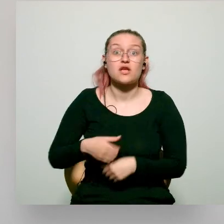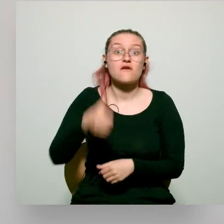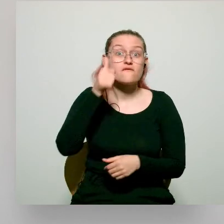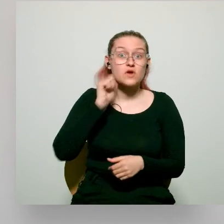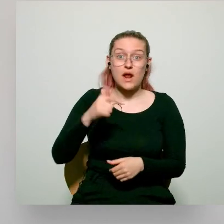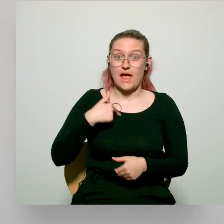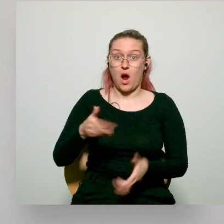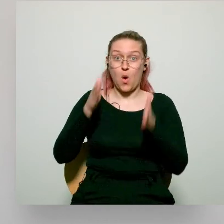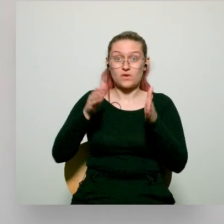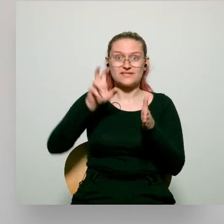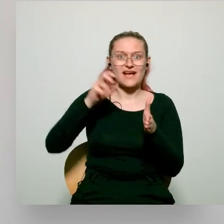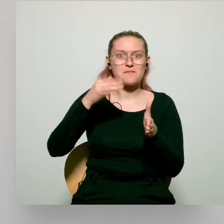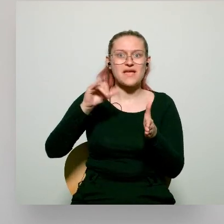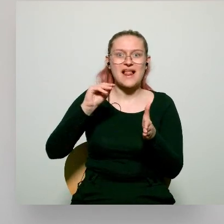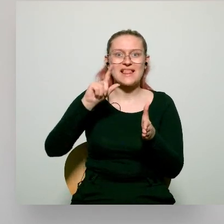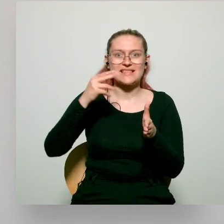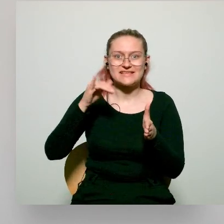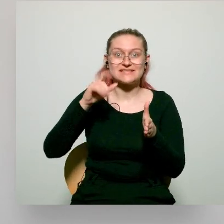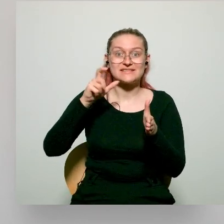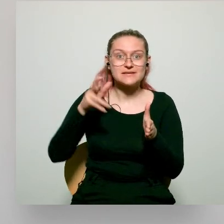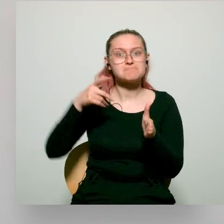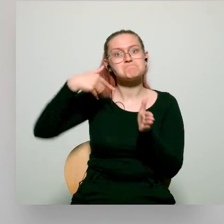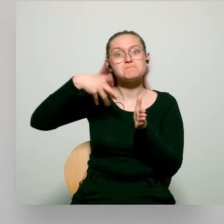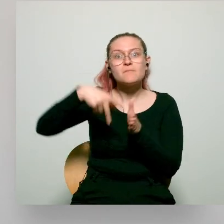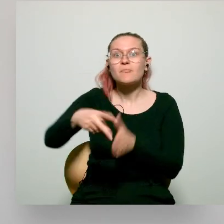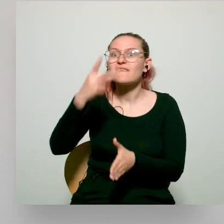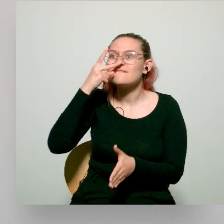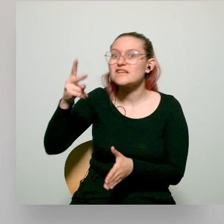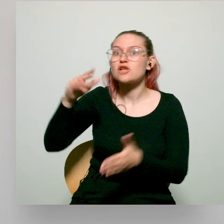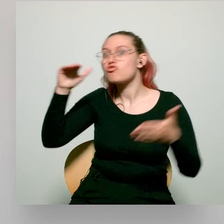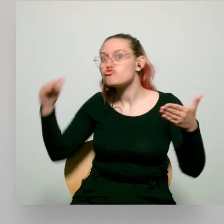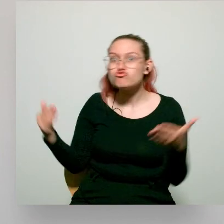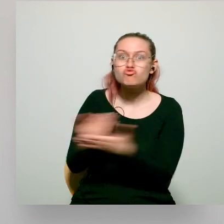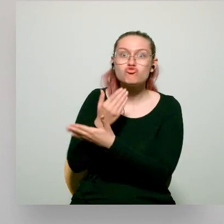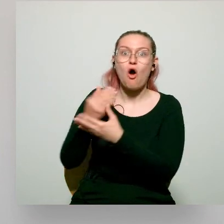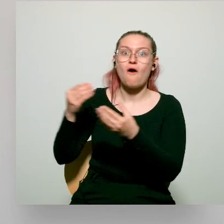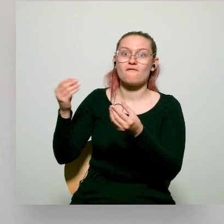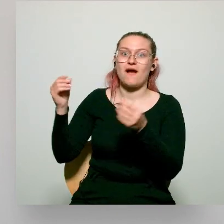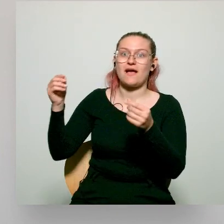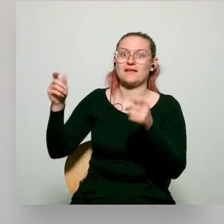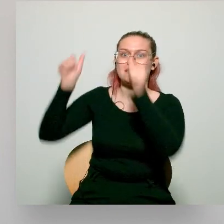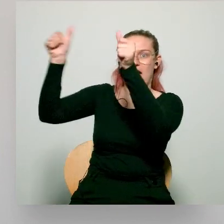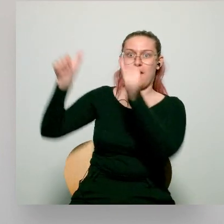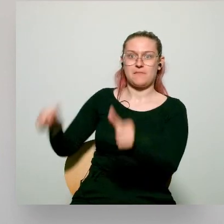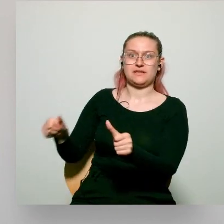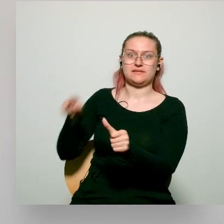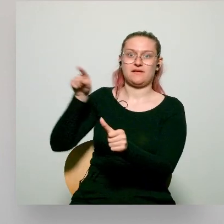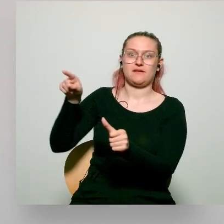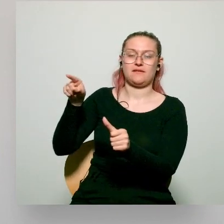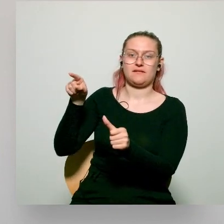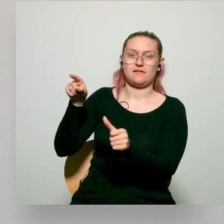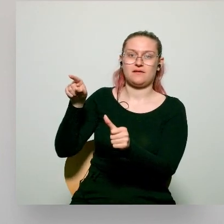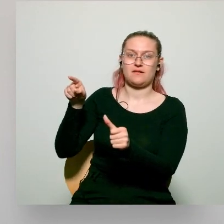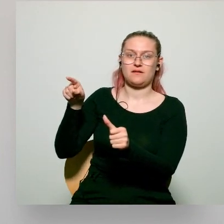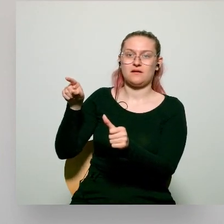i zobaczyłam z zainteresowaniem nową tablicę monumentalną, teatr dramatyczny imienia Lesi Ukraińki